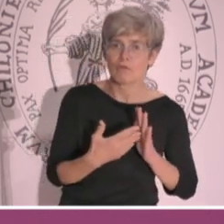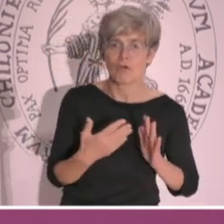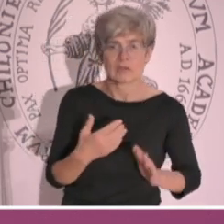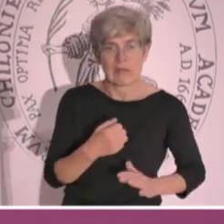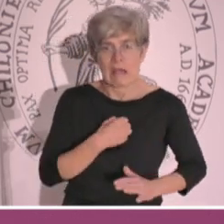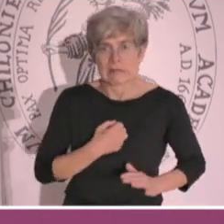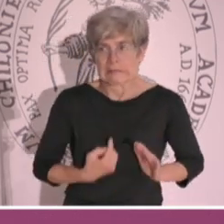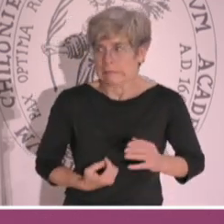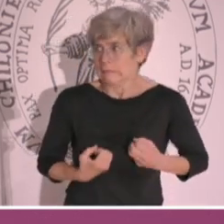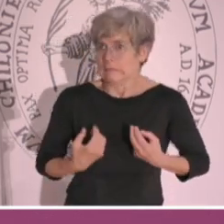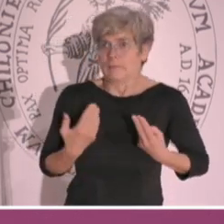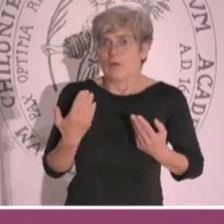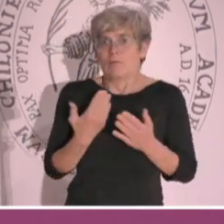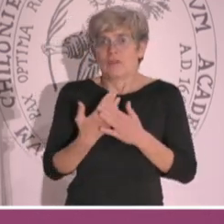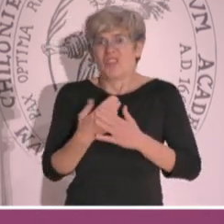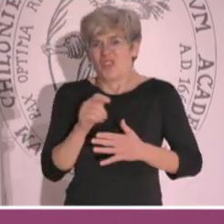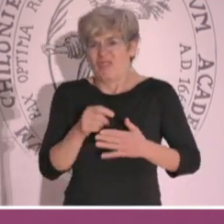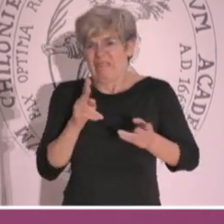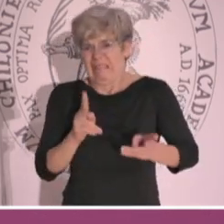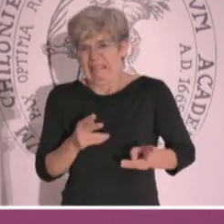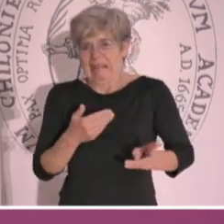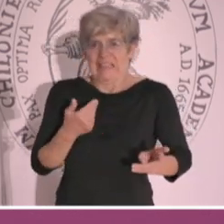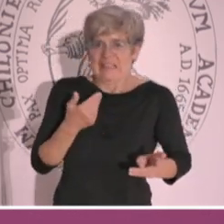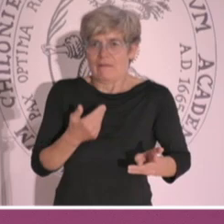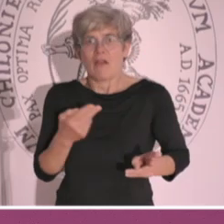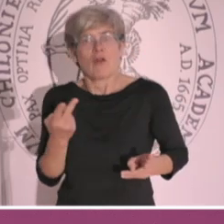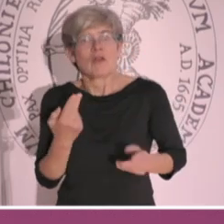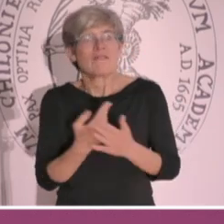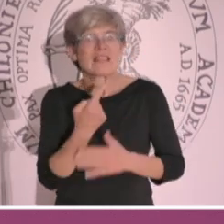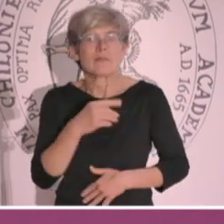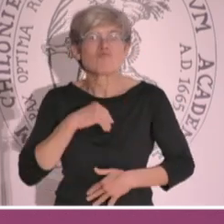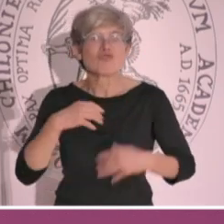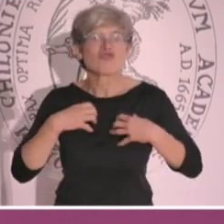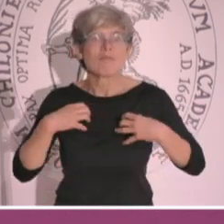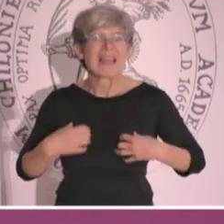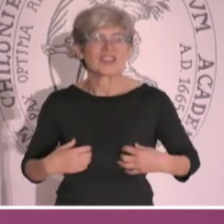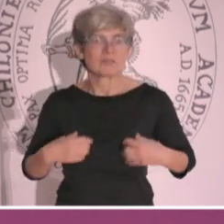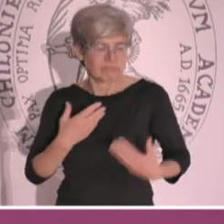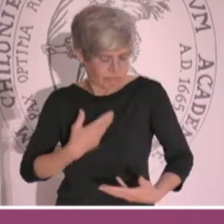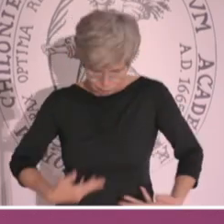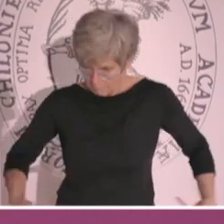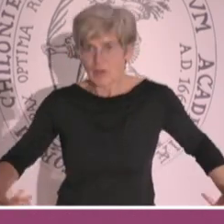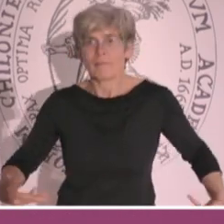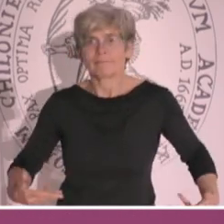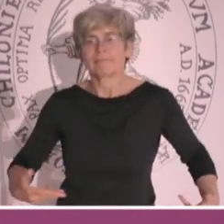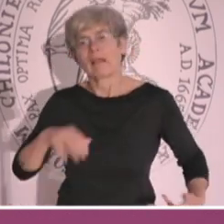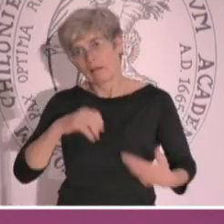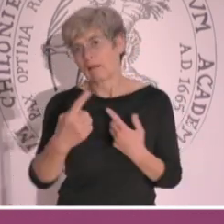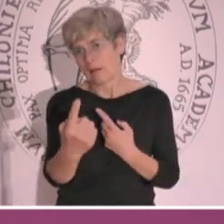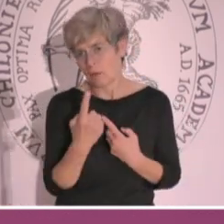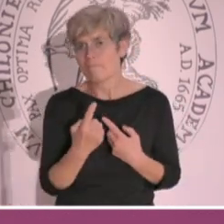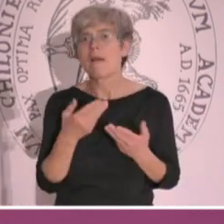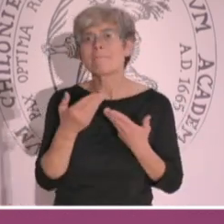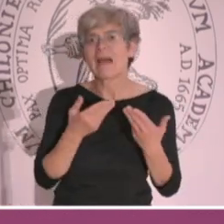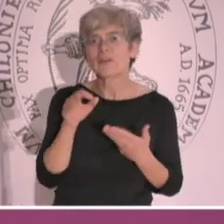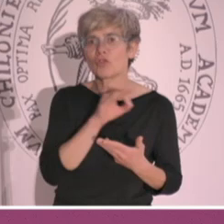am Studium bestehen, psychosomatische Beschwerden auftreten und so weiter. Diese Beratung ist kostenlos, kann auch auf Englisch durchgeführt werden